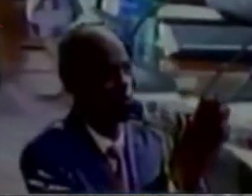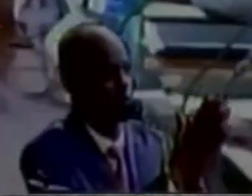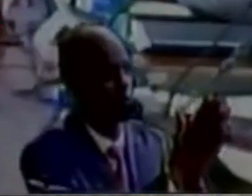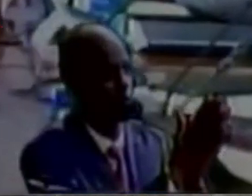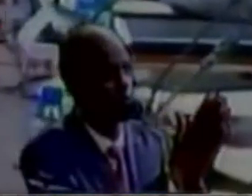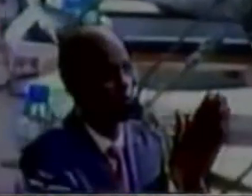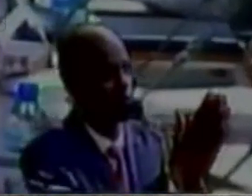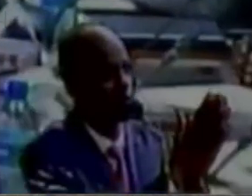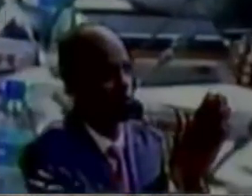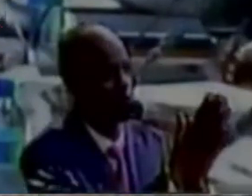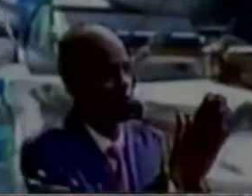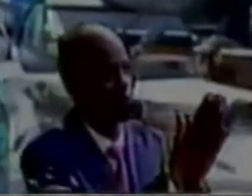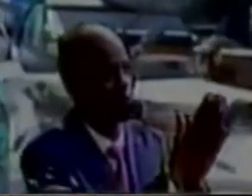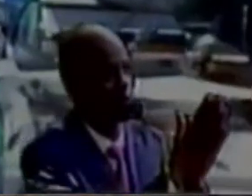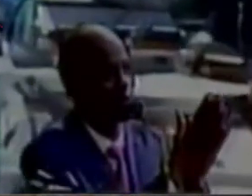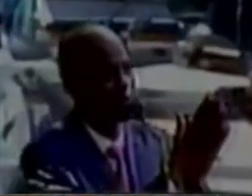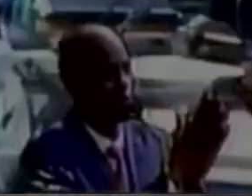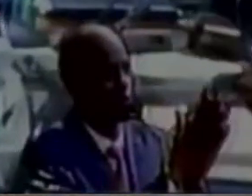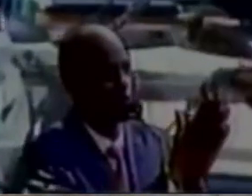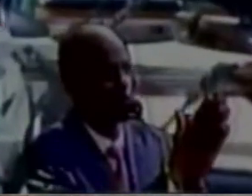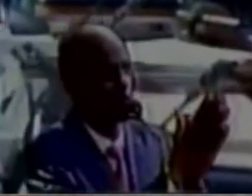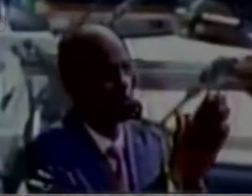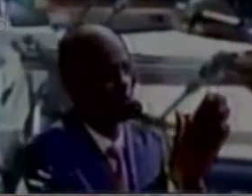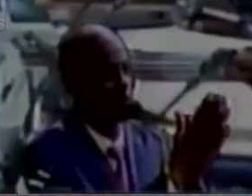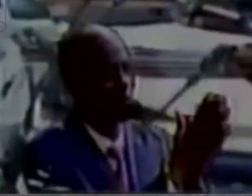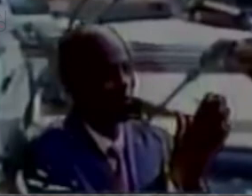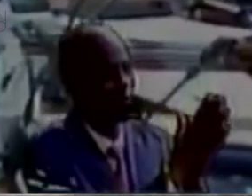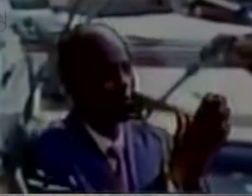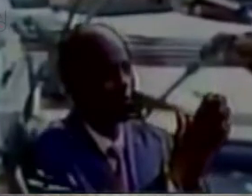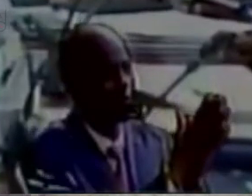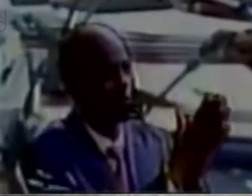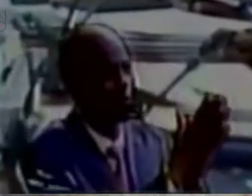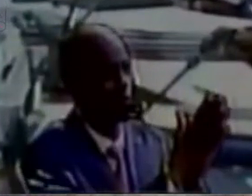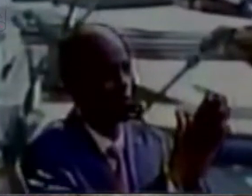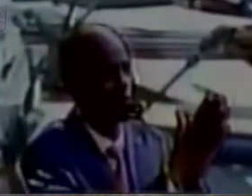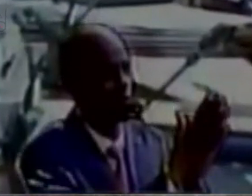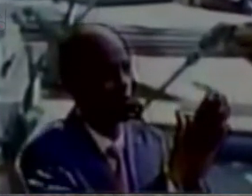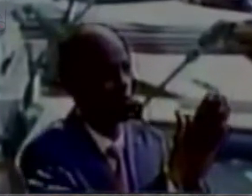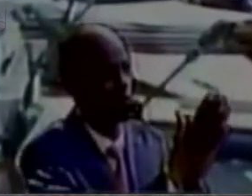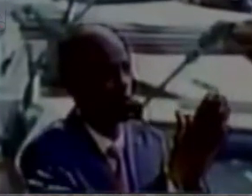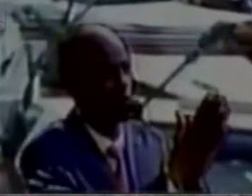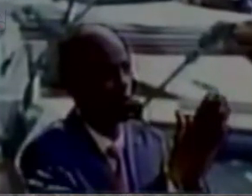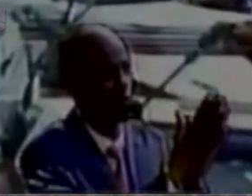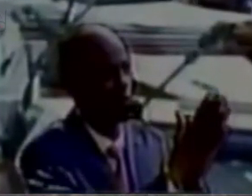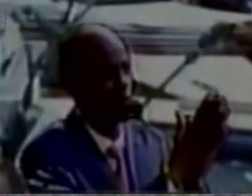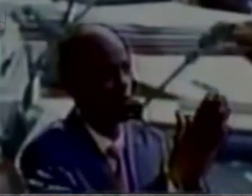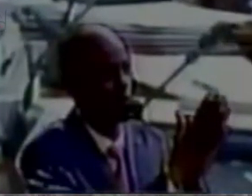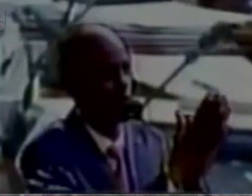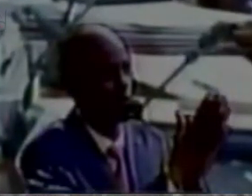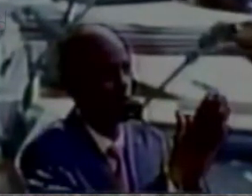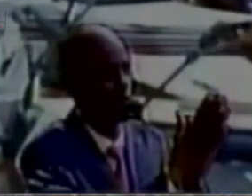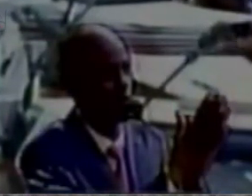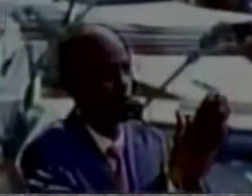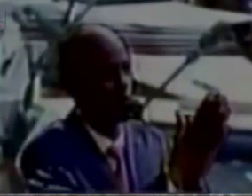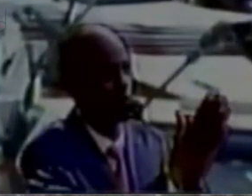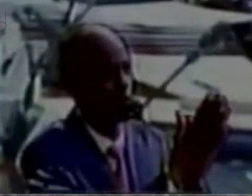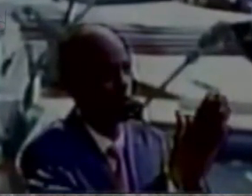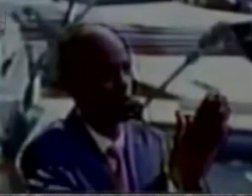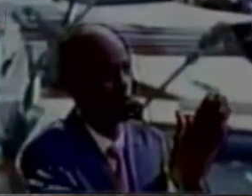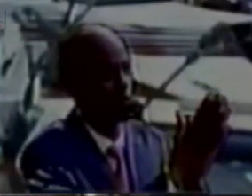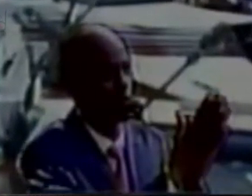télésatellitaire et qui, comme l'a dit Monsieur le Directeur Général, doit absolument être complétée par des évaluations de